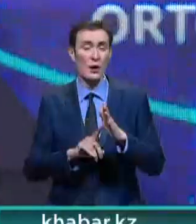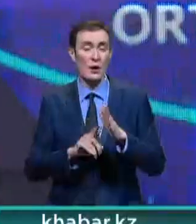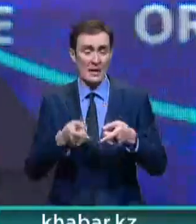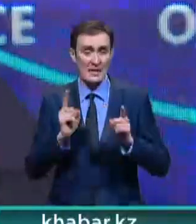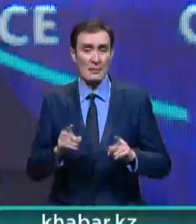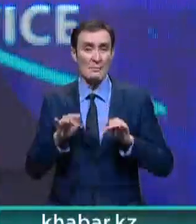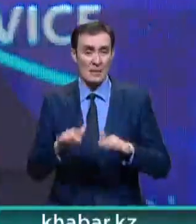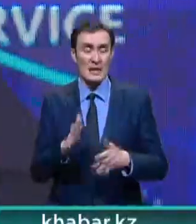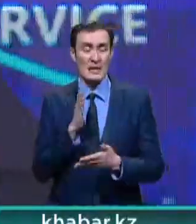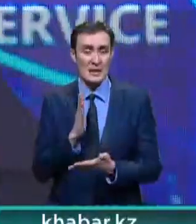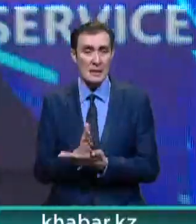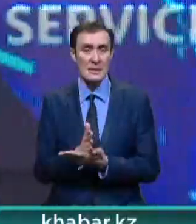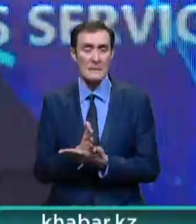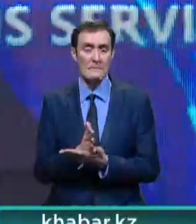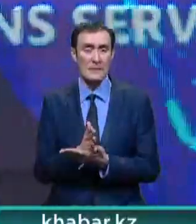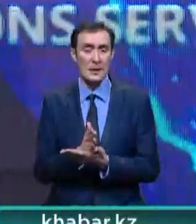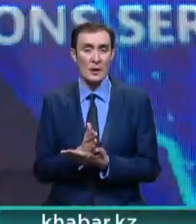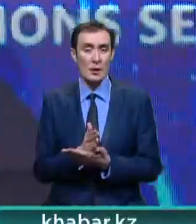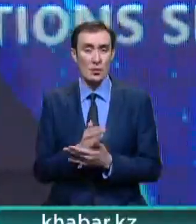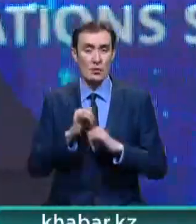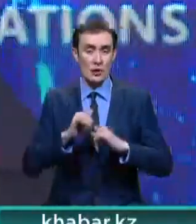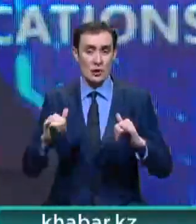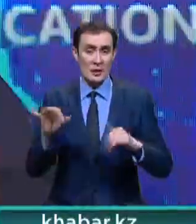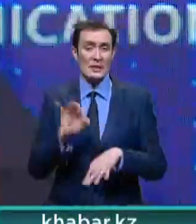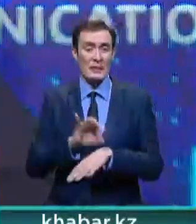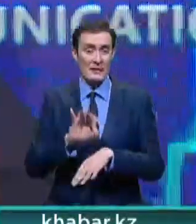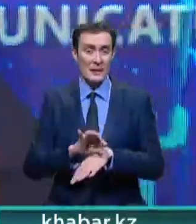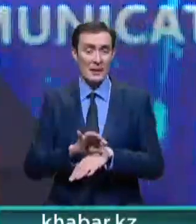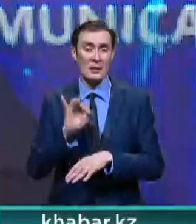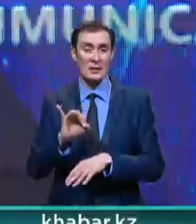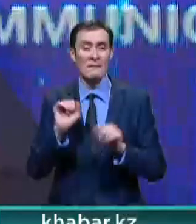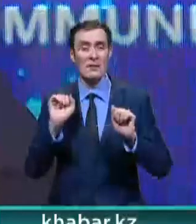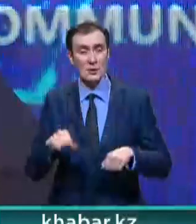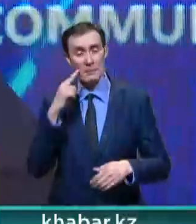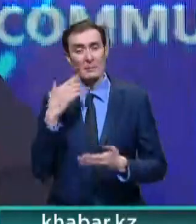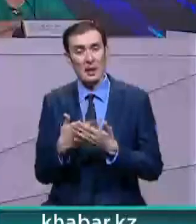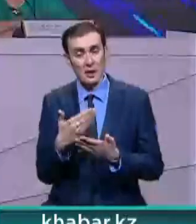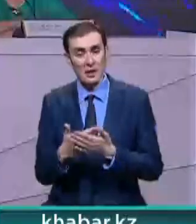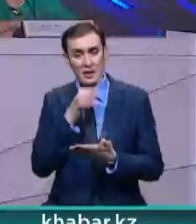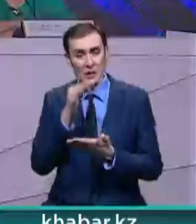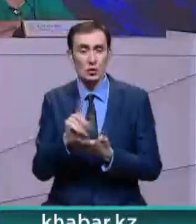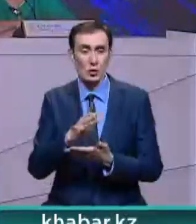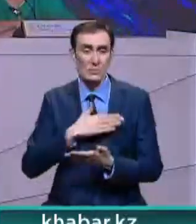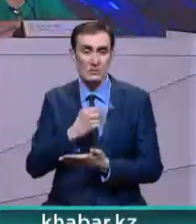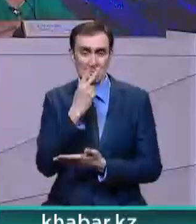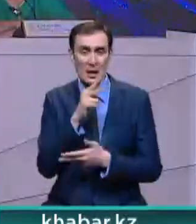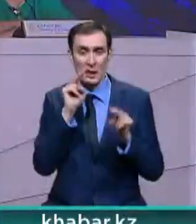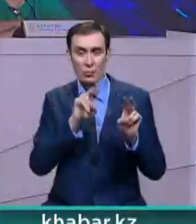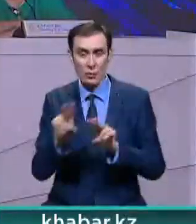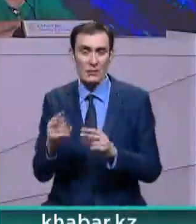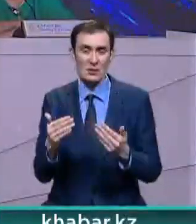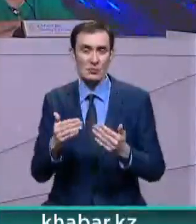деле есть некий рост заболеваемости. И можно предположительно сказать, что мы наблюдаем